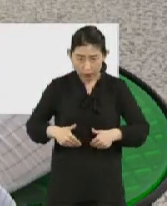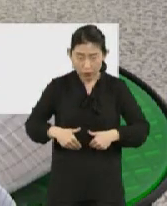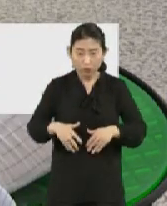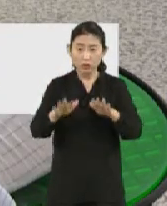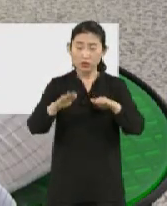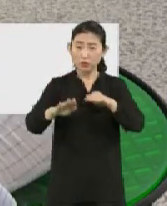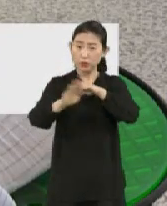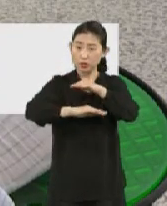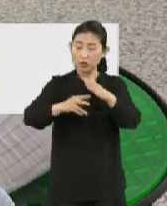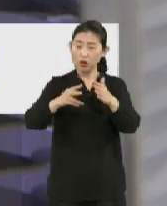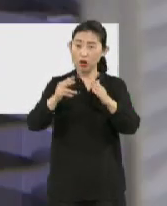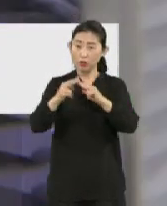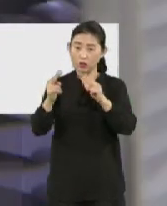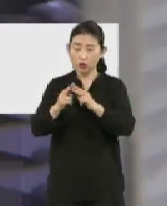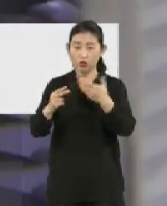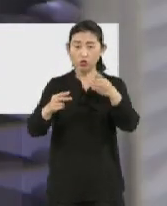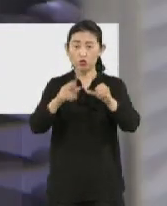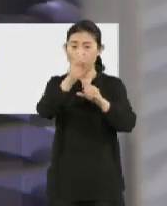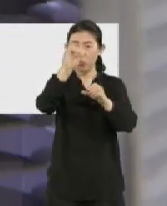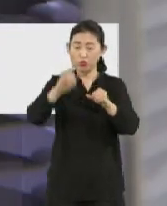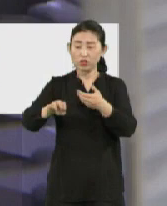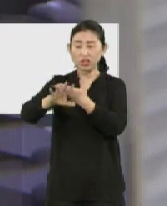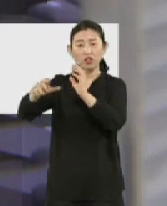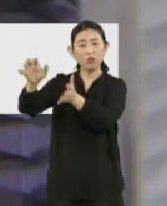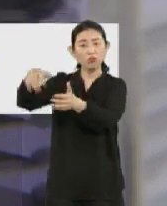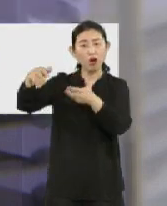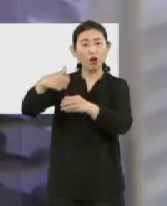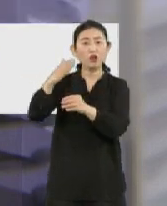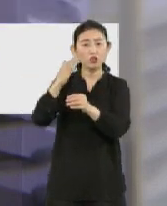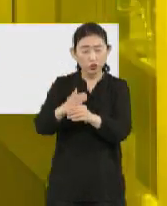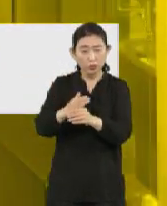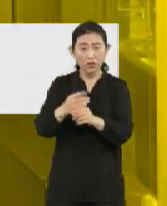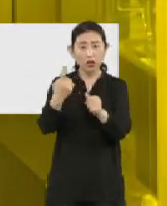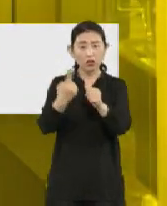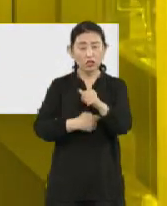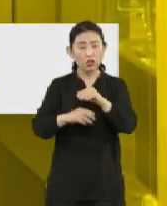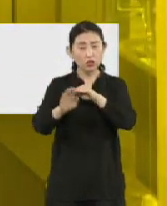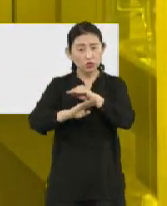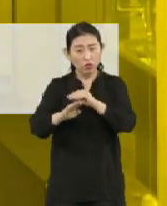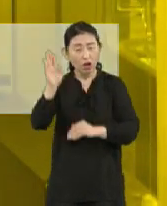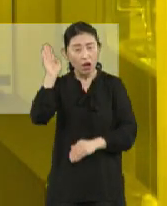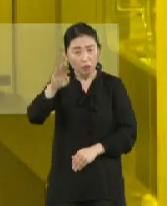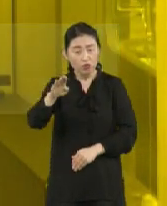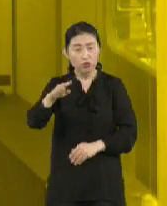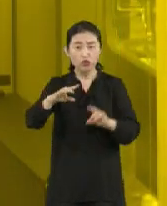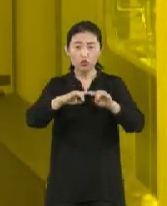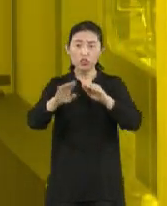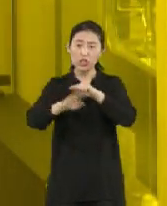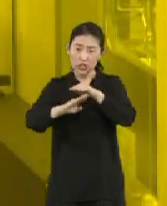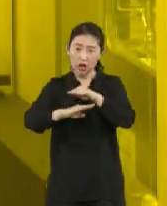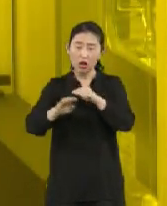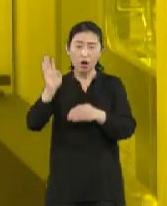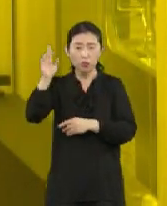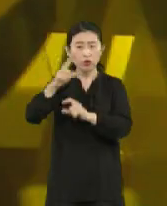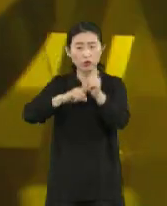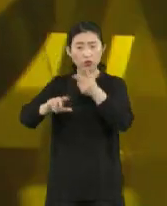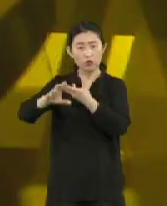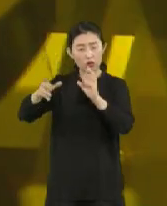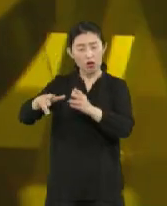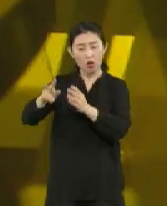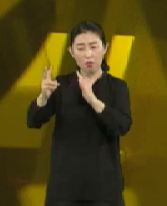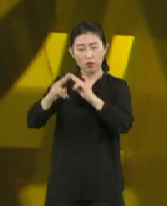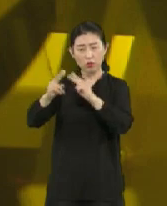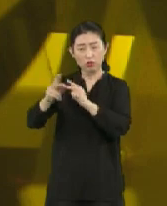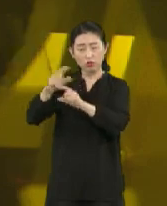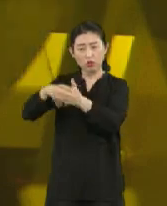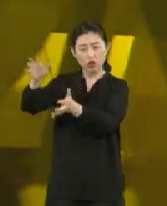지금도 차량 반도체의 95%를 수입하는데 친환경, 자율주행이 미래차의 테마인 만큼 수입 의존도는 앞으로 더